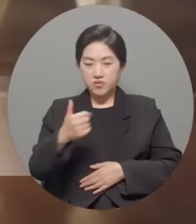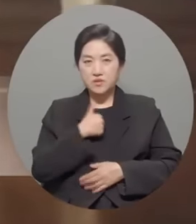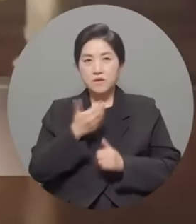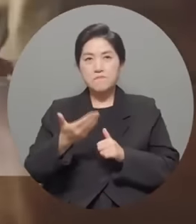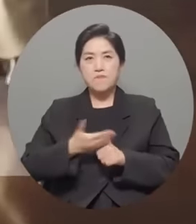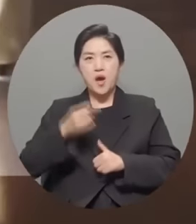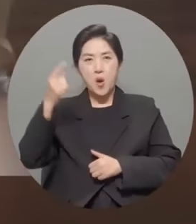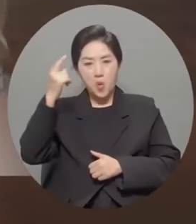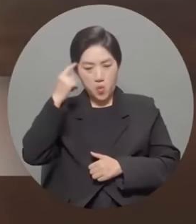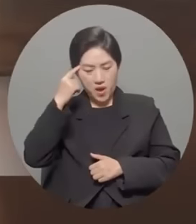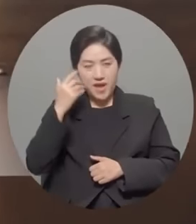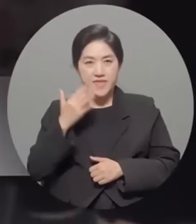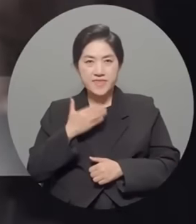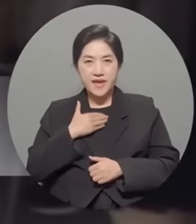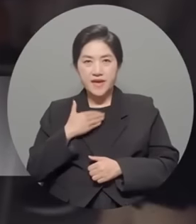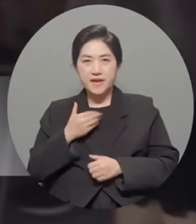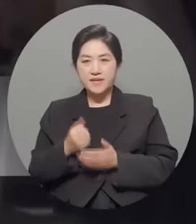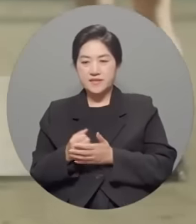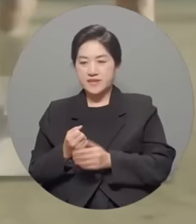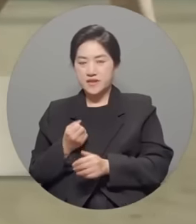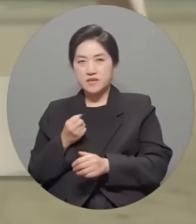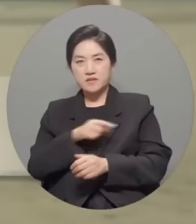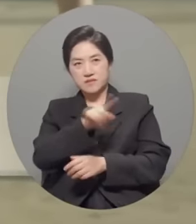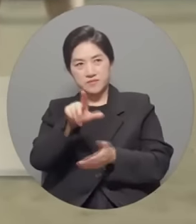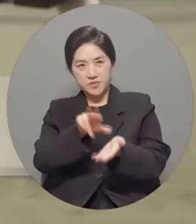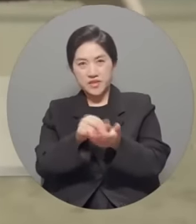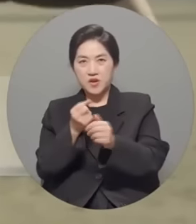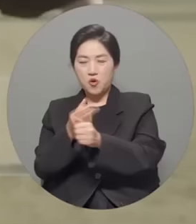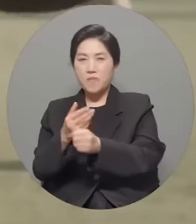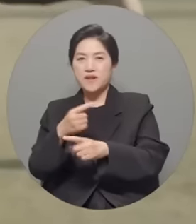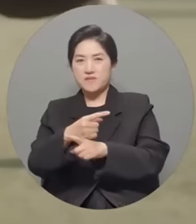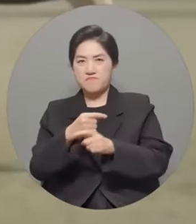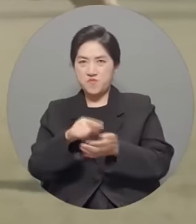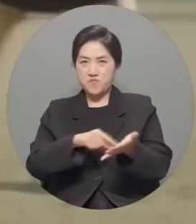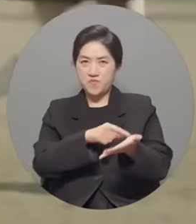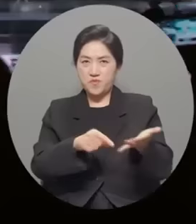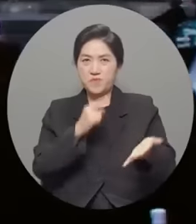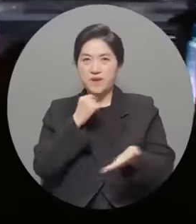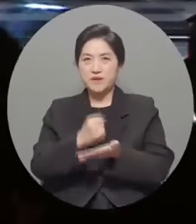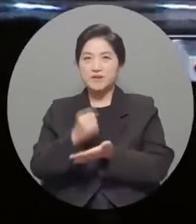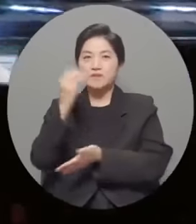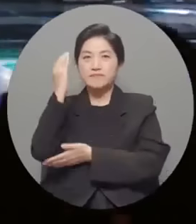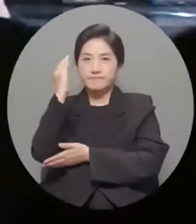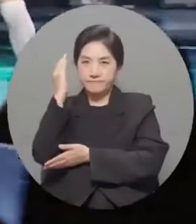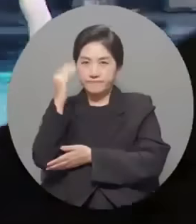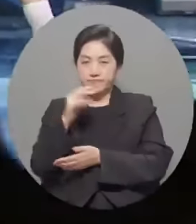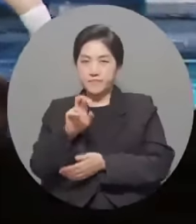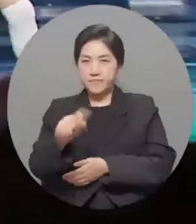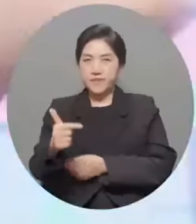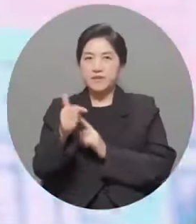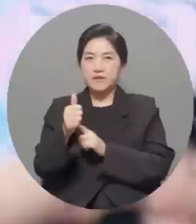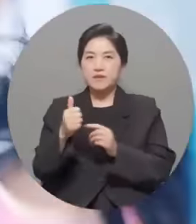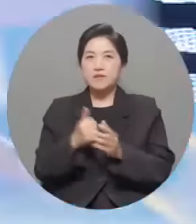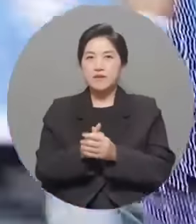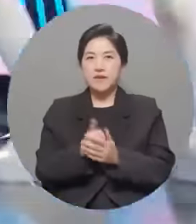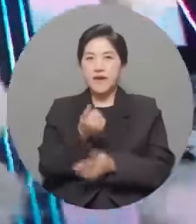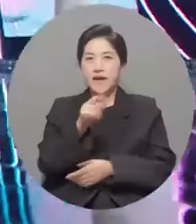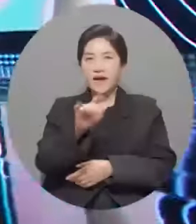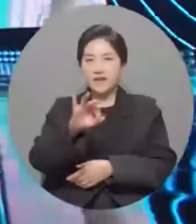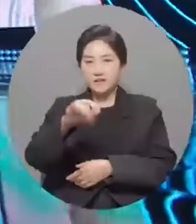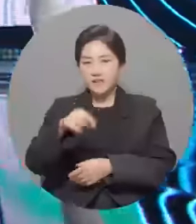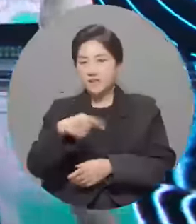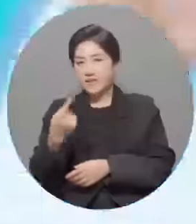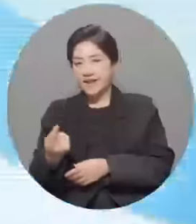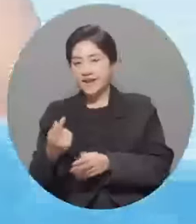건 자신의 내부 고발에 대한 보복 조치라고 주장했습니다. 민 대표는 평소 하이브의 또